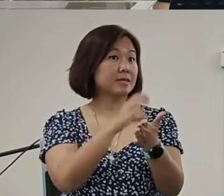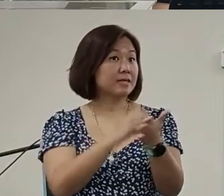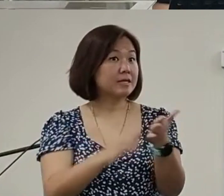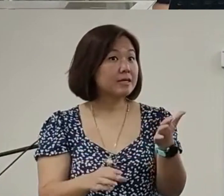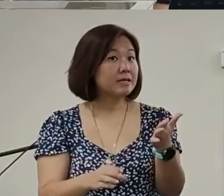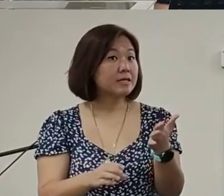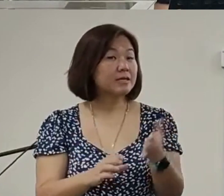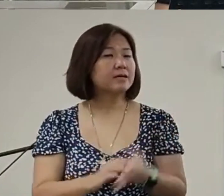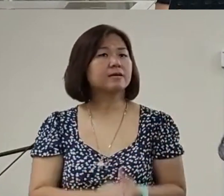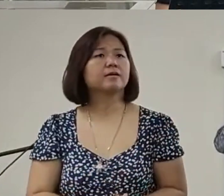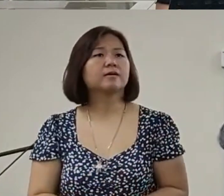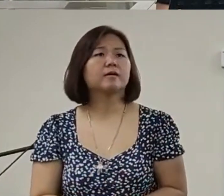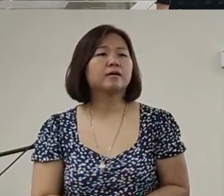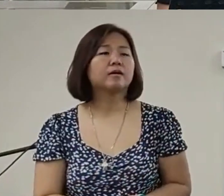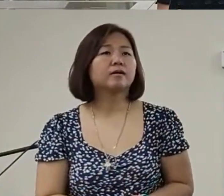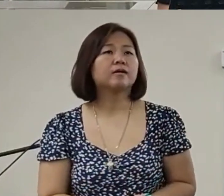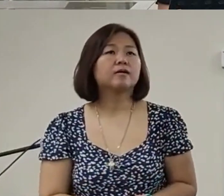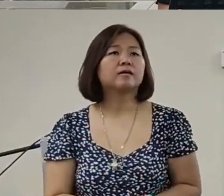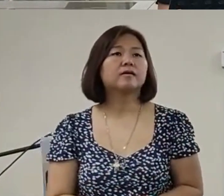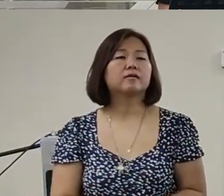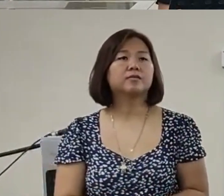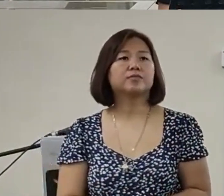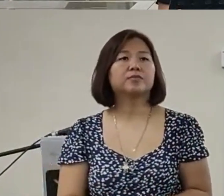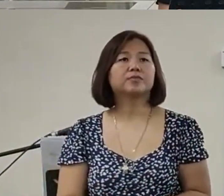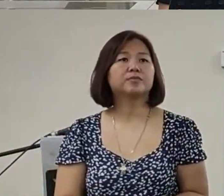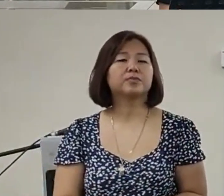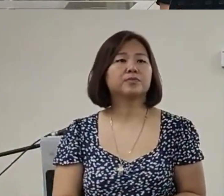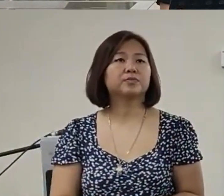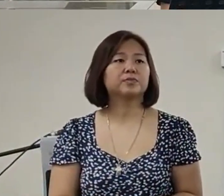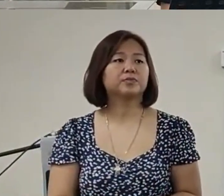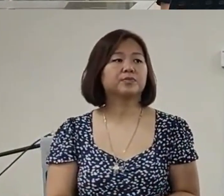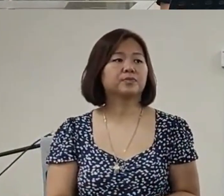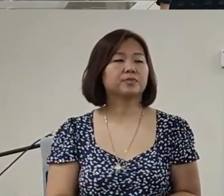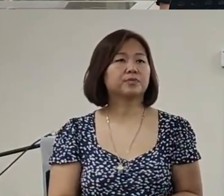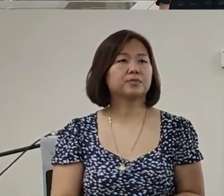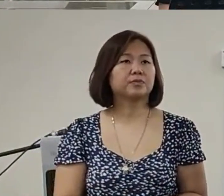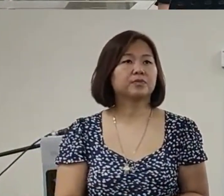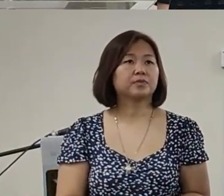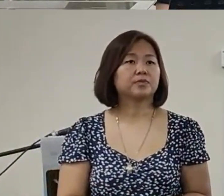我们要看了语言Let